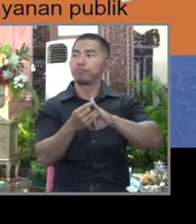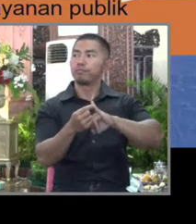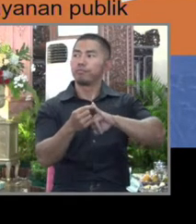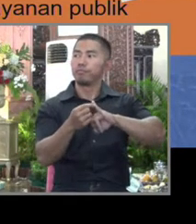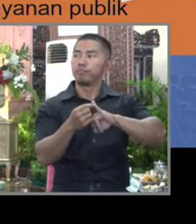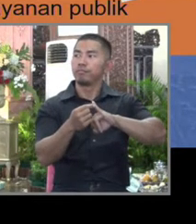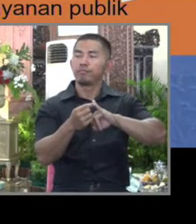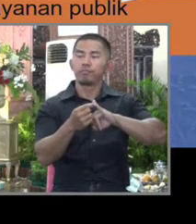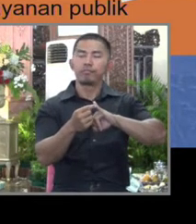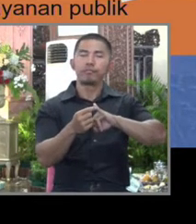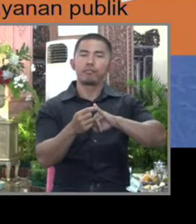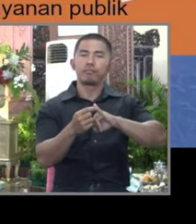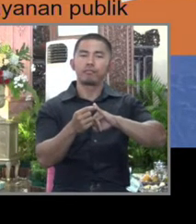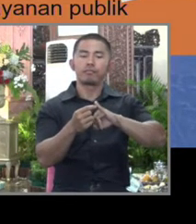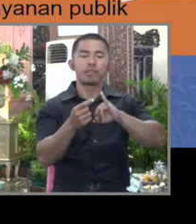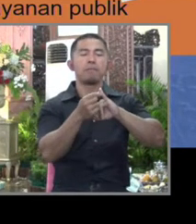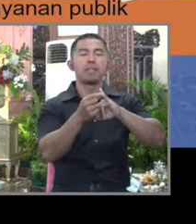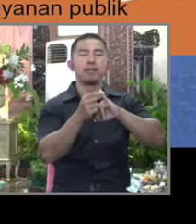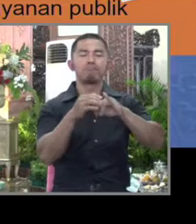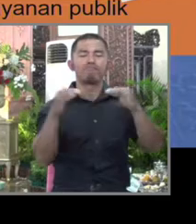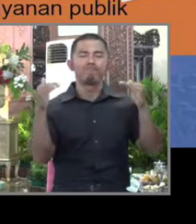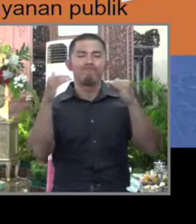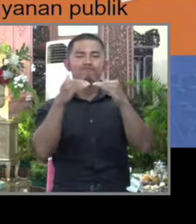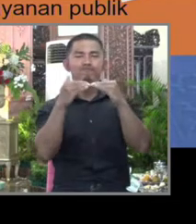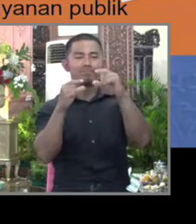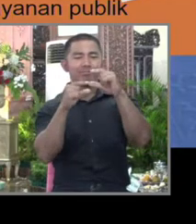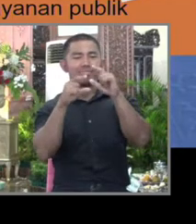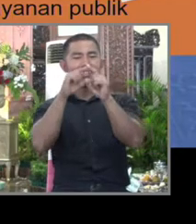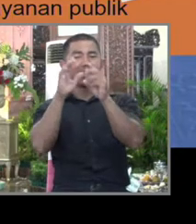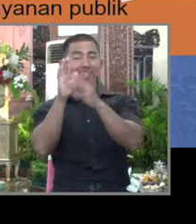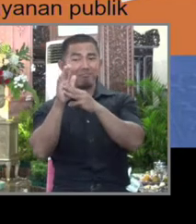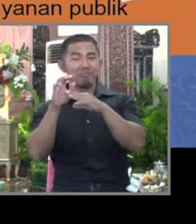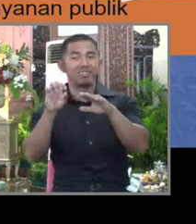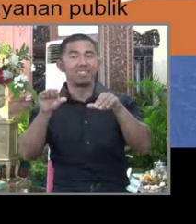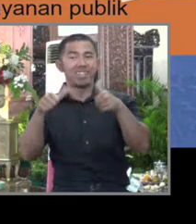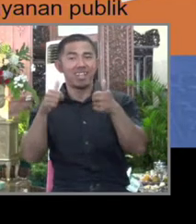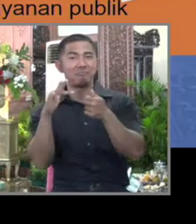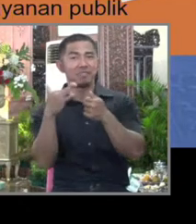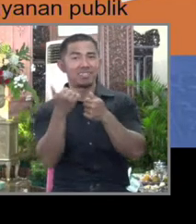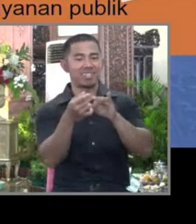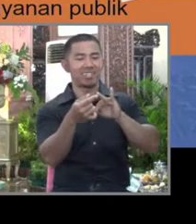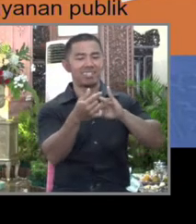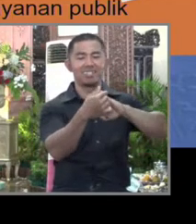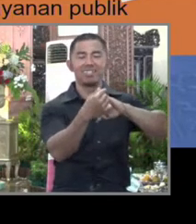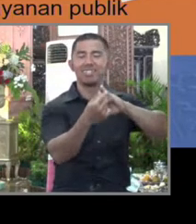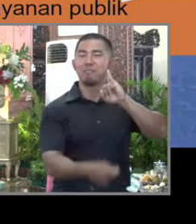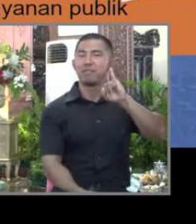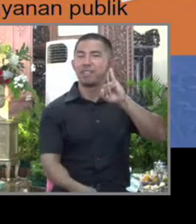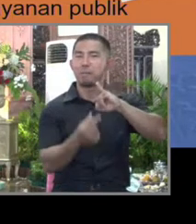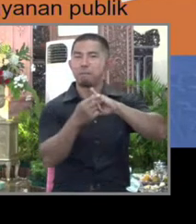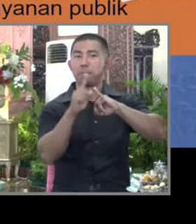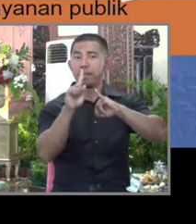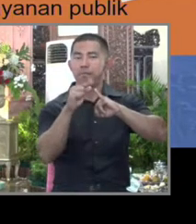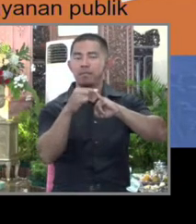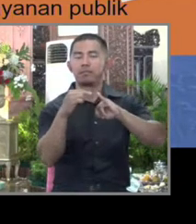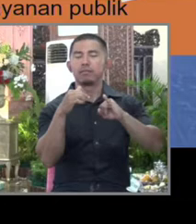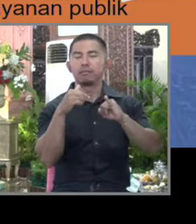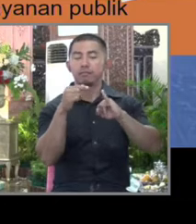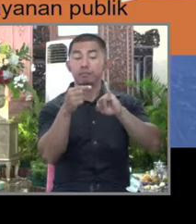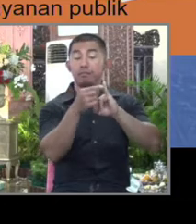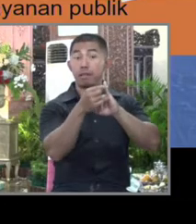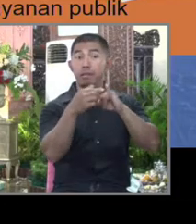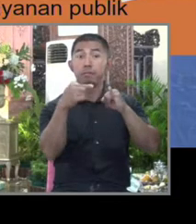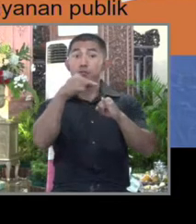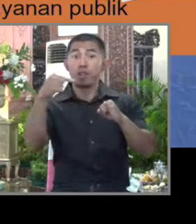kualitas sdm dan kesejahteraan masyarakat tentunya didalamnya adalah pengurangan kemiskinan